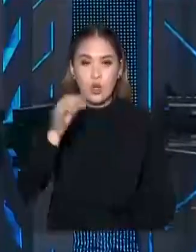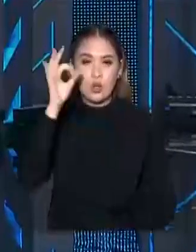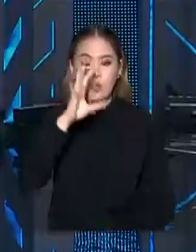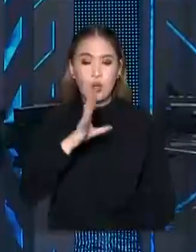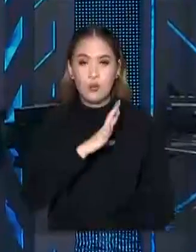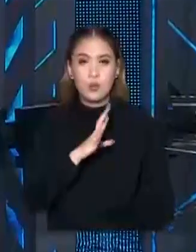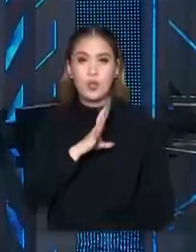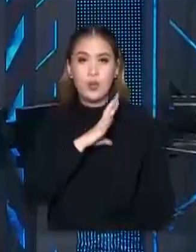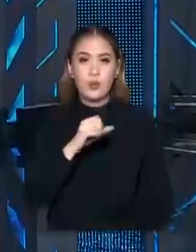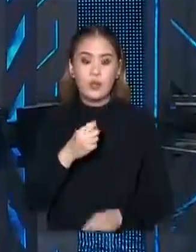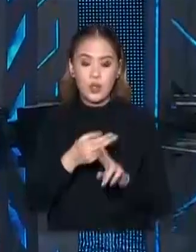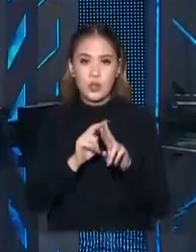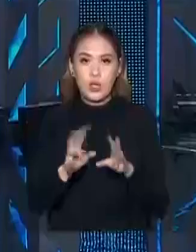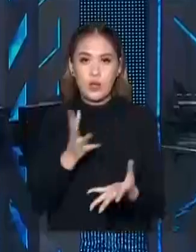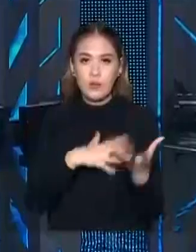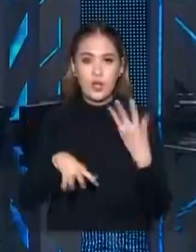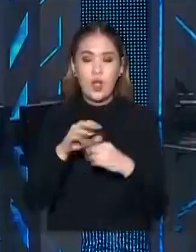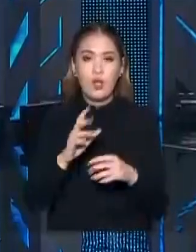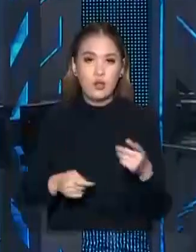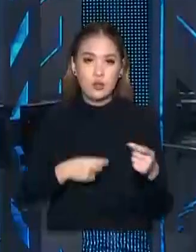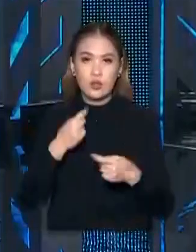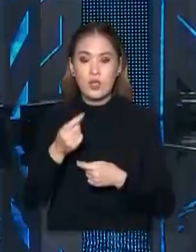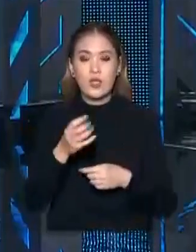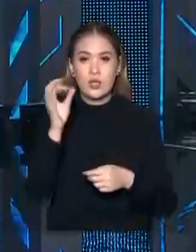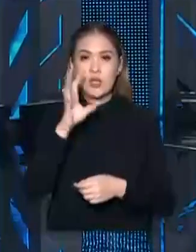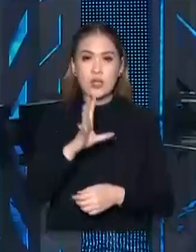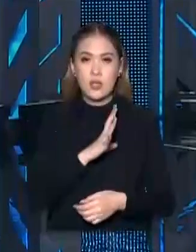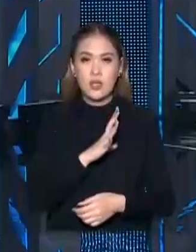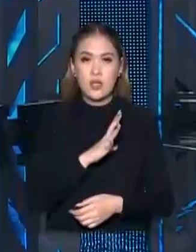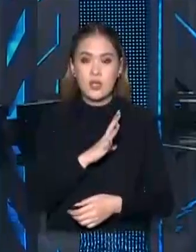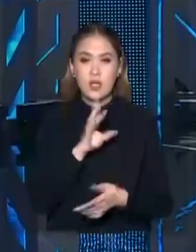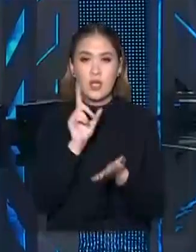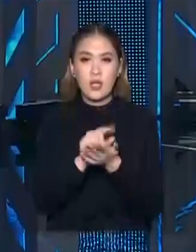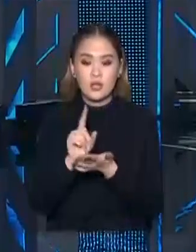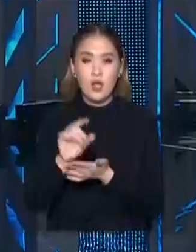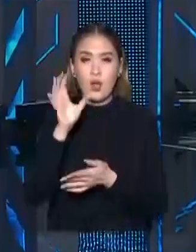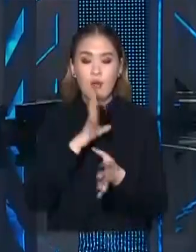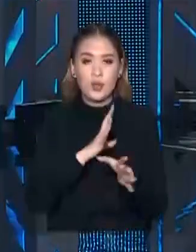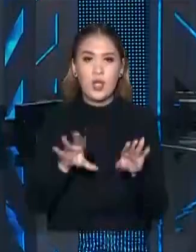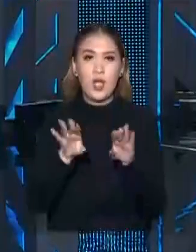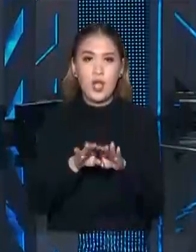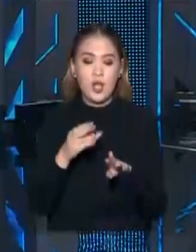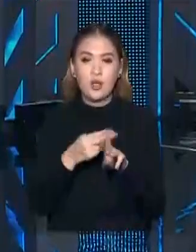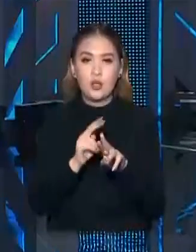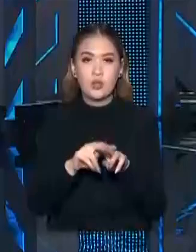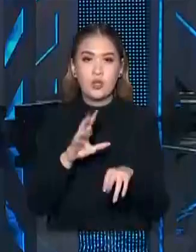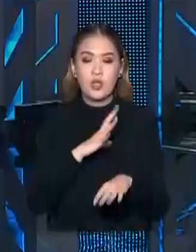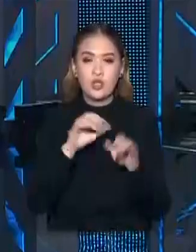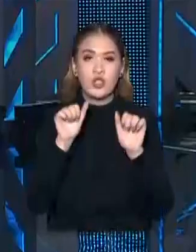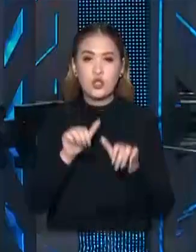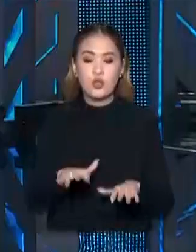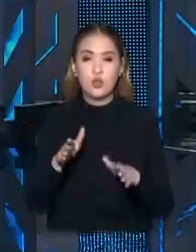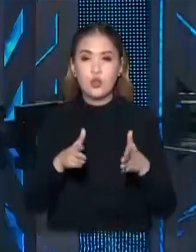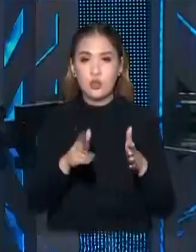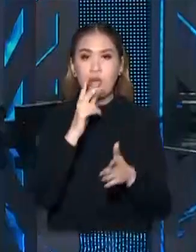негізі болмақ. Онда бұқаралық ақпарат құралдары өкілдерінің салалық мәселелерімен қатар әлеуметтік түйткілдерін шешу жолы